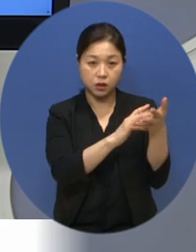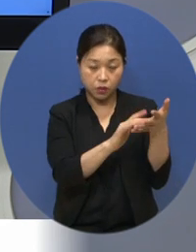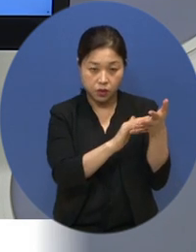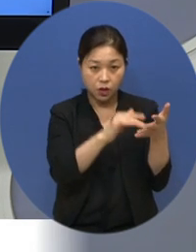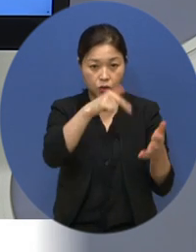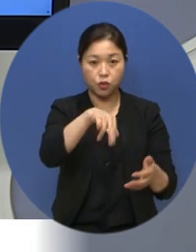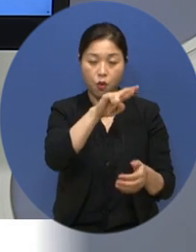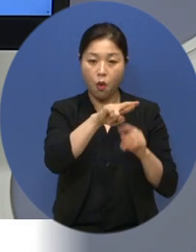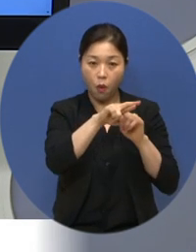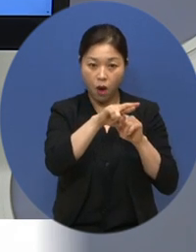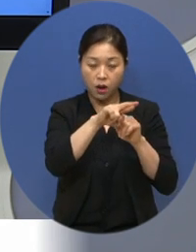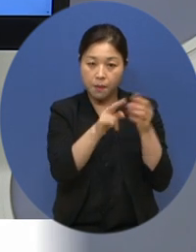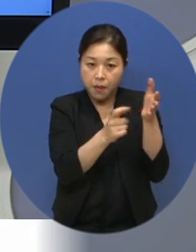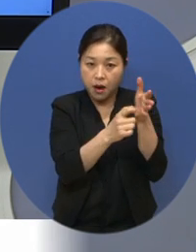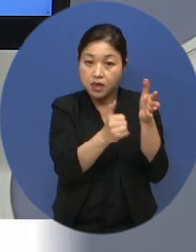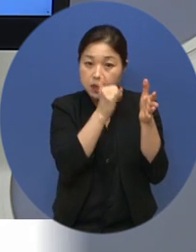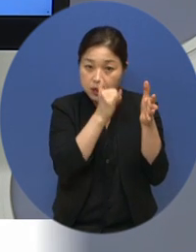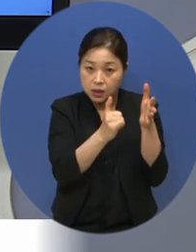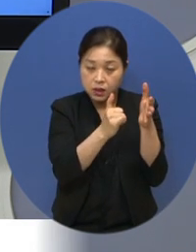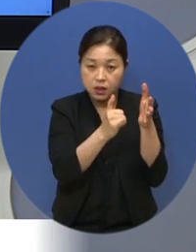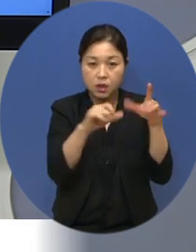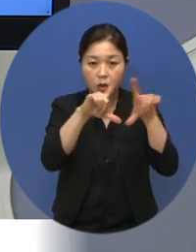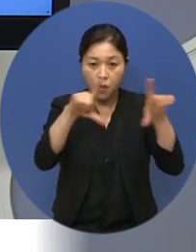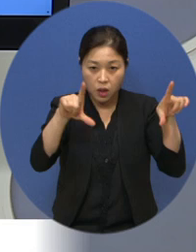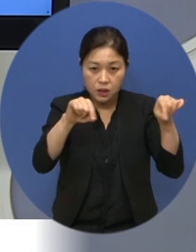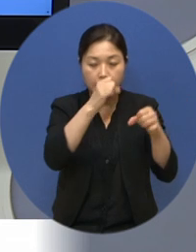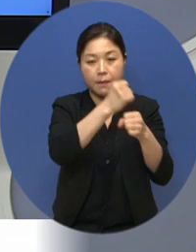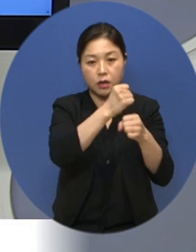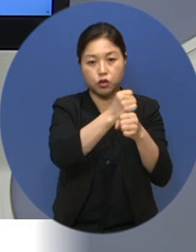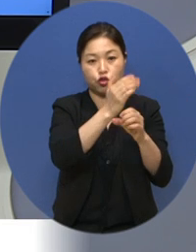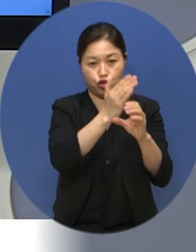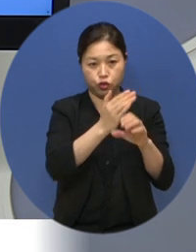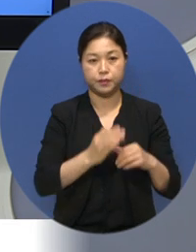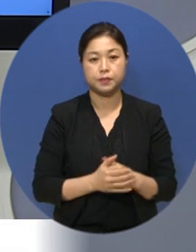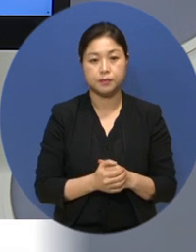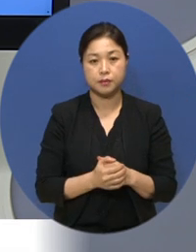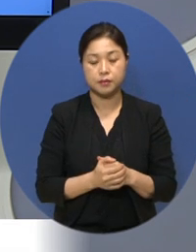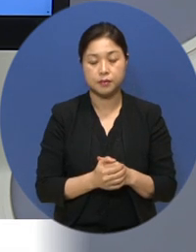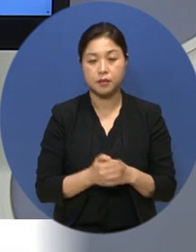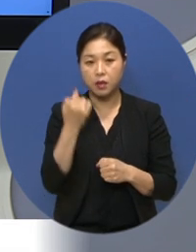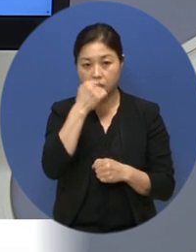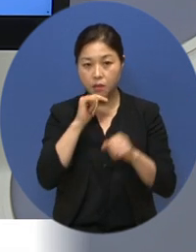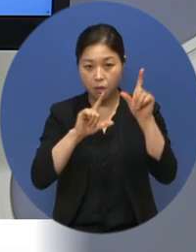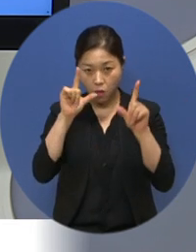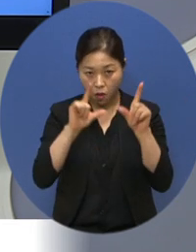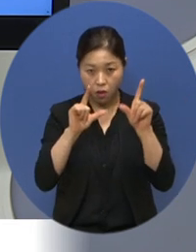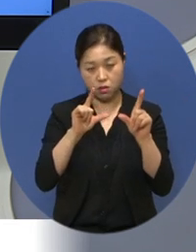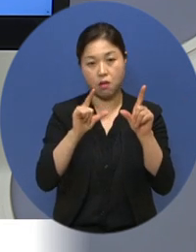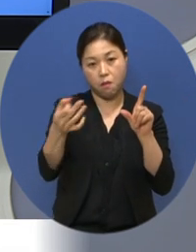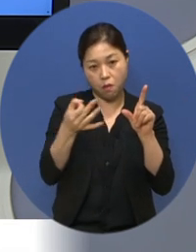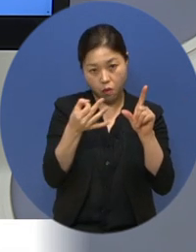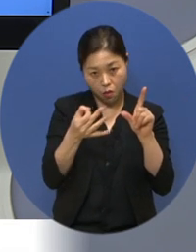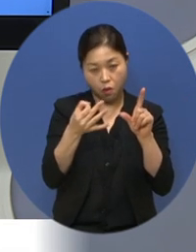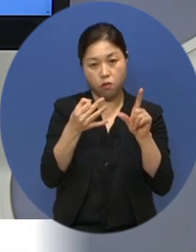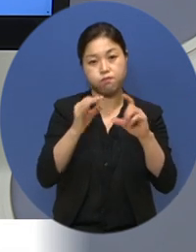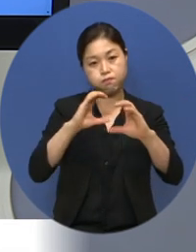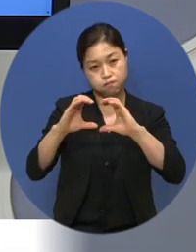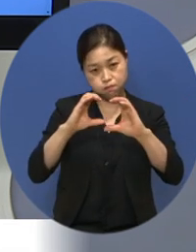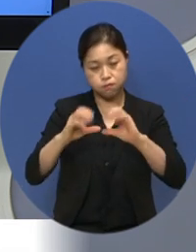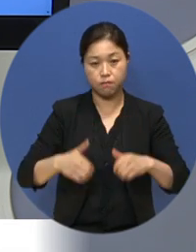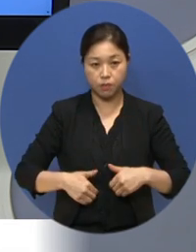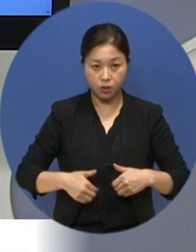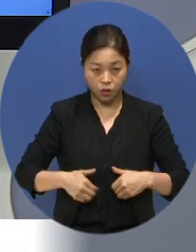코드가 표시된 포장지 시 생산 중인데요 이와 함께 입모양을 보며 의사소통 해야하는